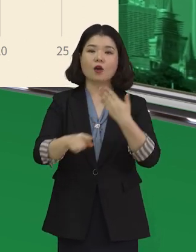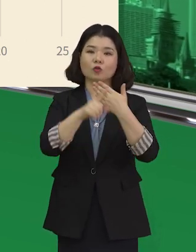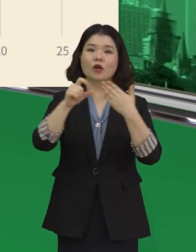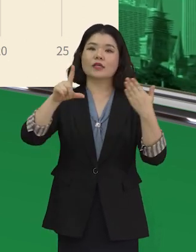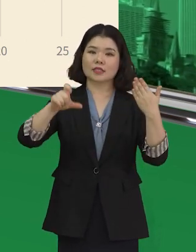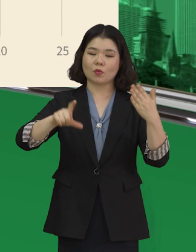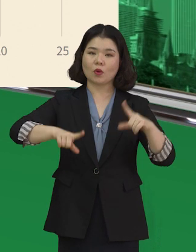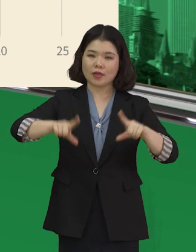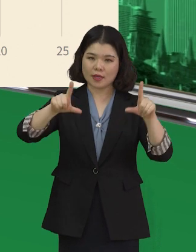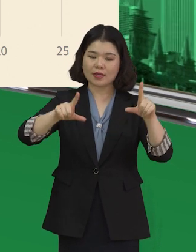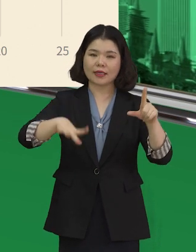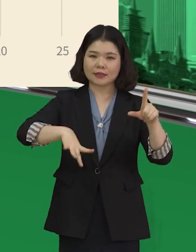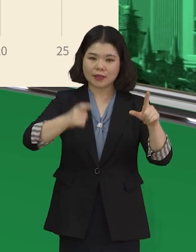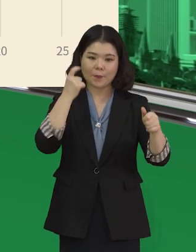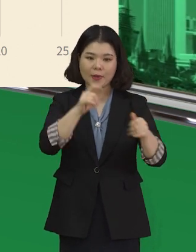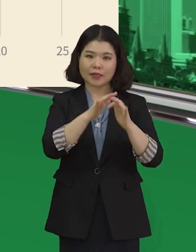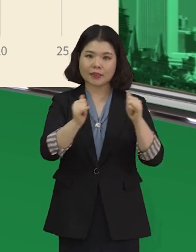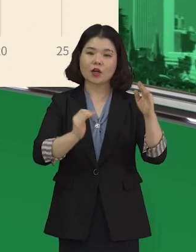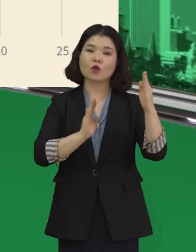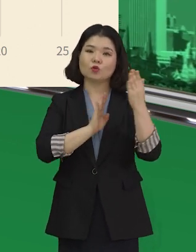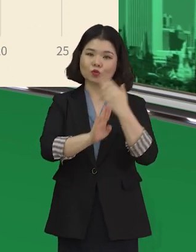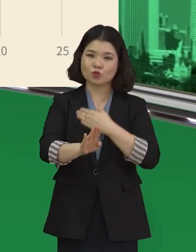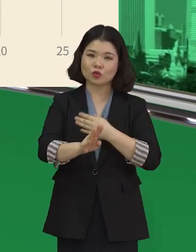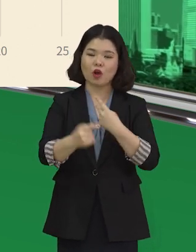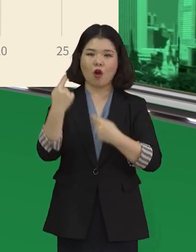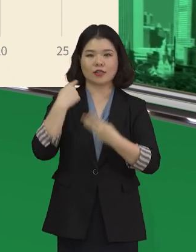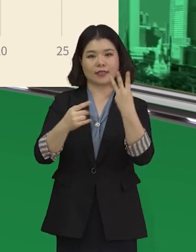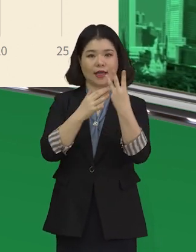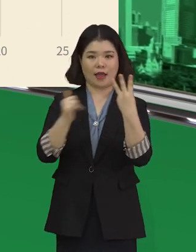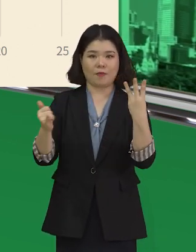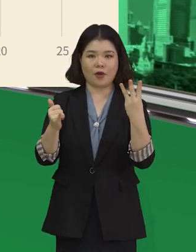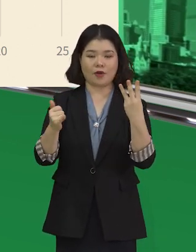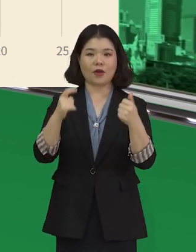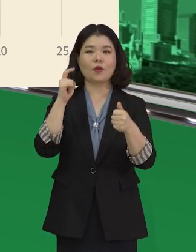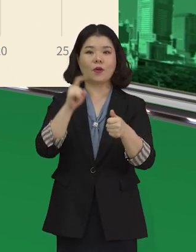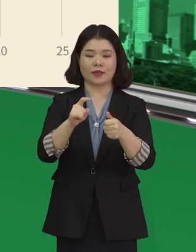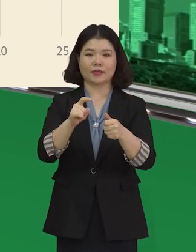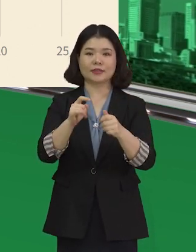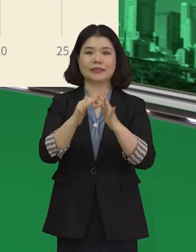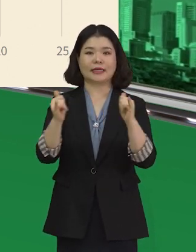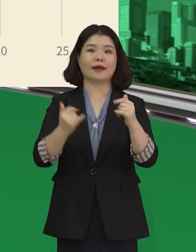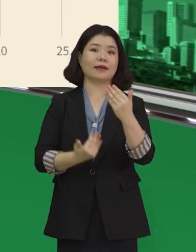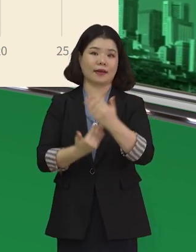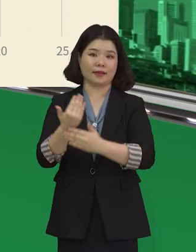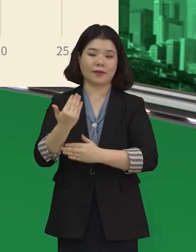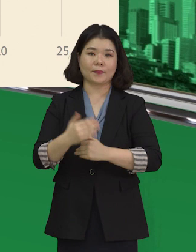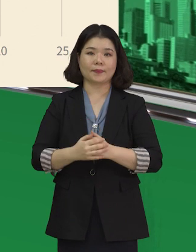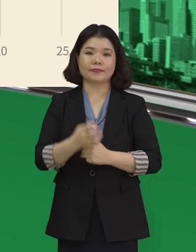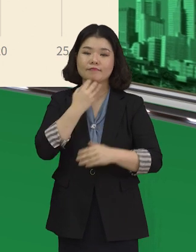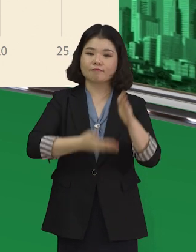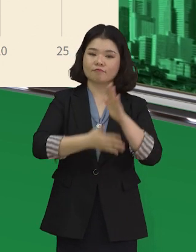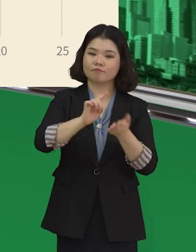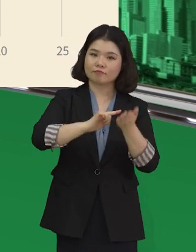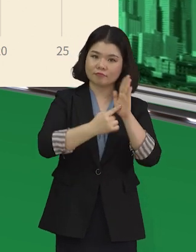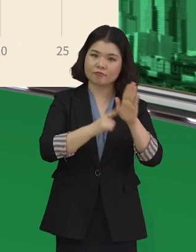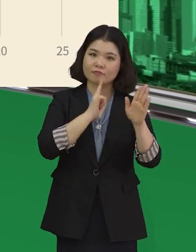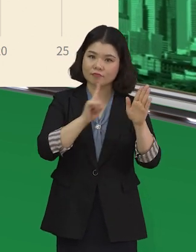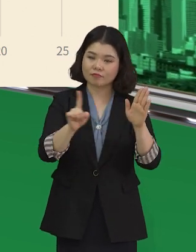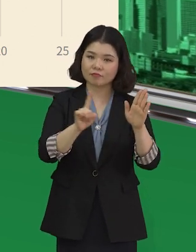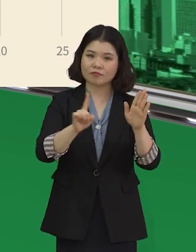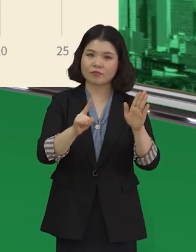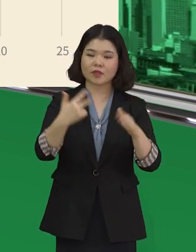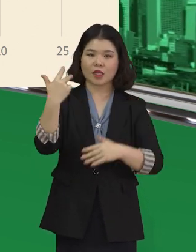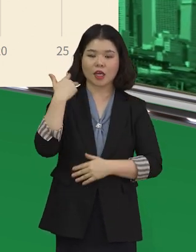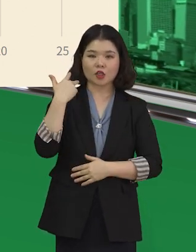15일 첫 확진자가 나온 이후 어제 3명의 추가 확진자가 나왔다고 합니다. 어제 서울시 발표에 따르면